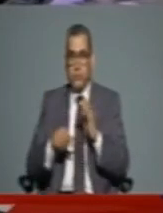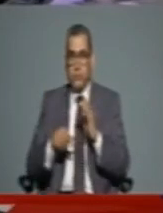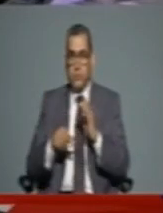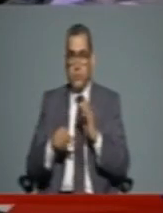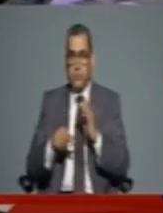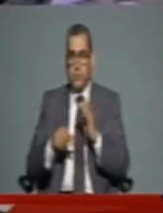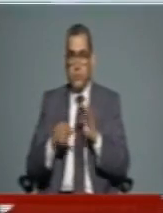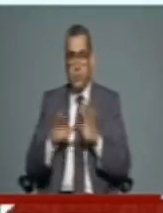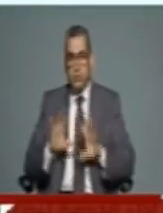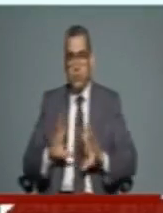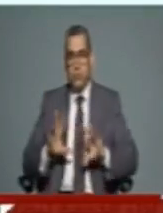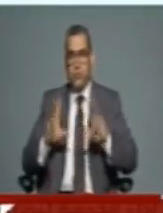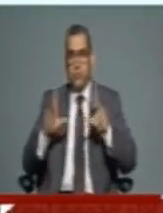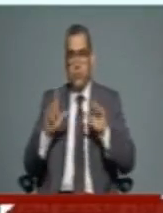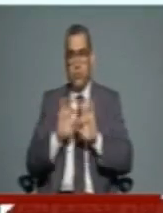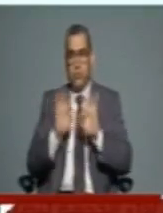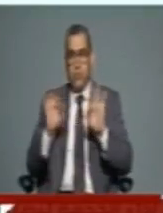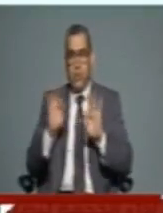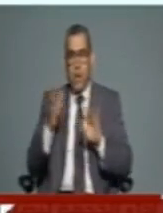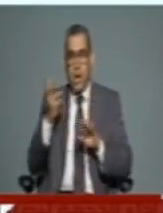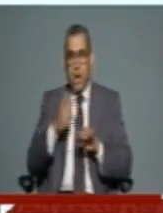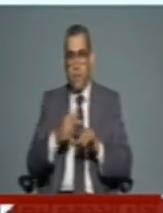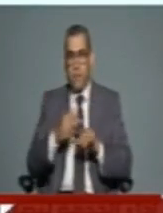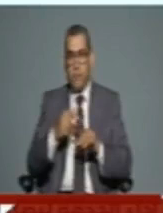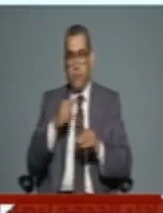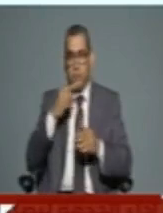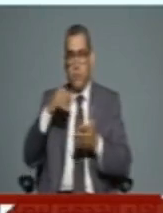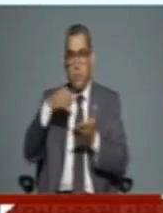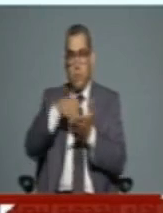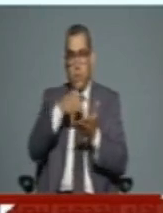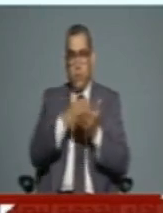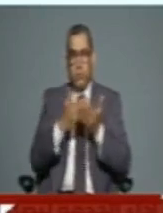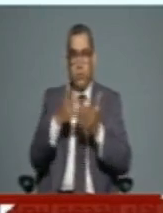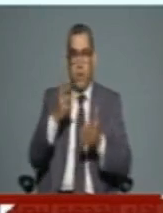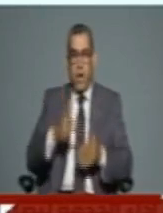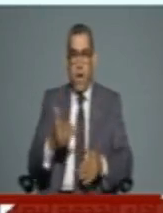تطوير ما نسميه مراكز الخدمة. قبل